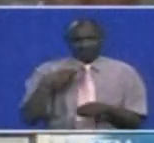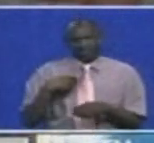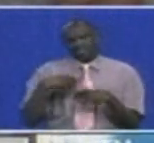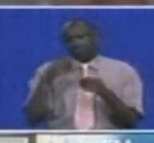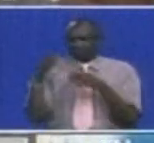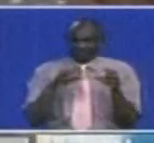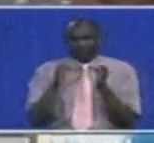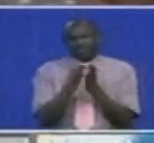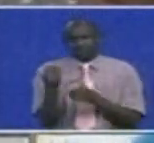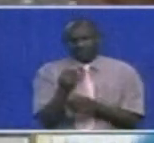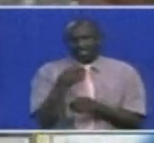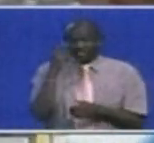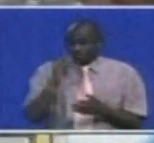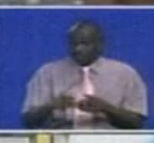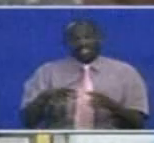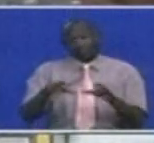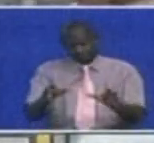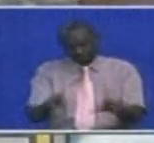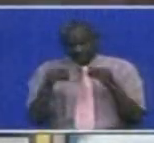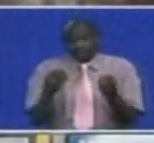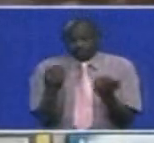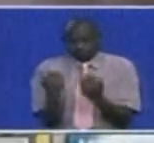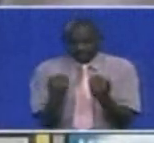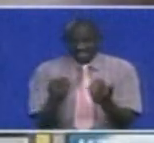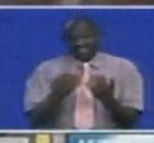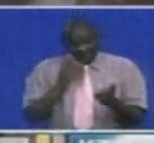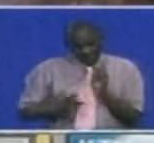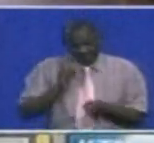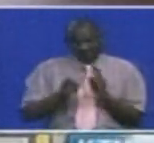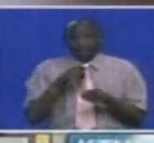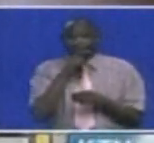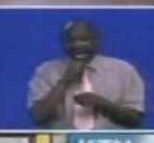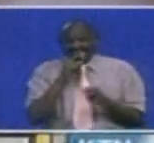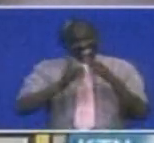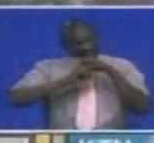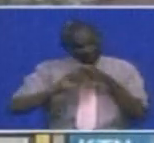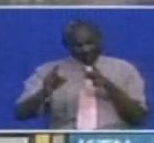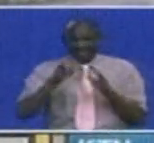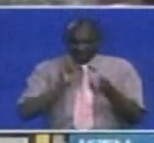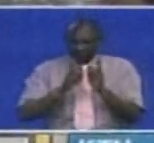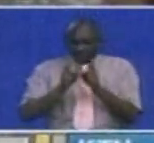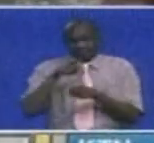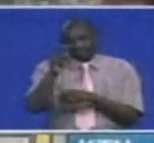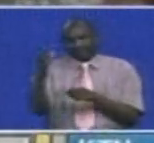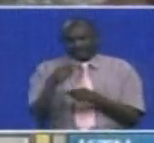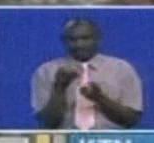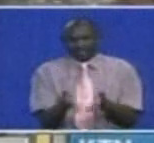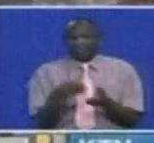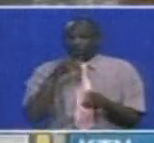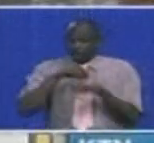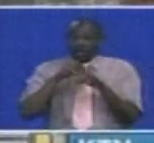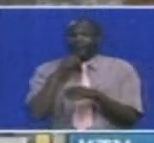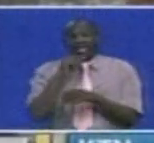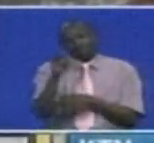watoto. Akanisikia kule akachukua wale watoto. Akakimbiza jamaa akakimbia na hii barabara akashukia hapa. Nikamwita huyu